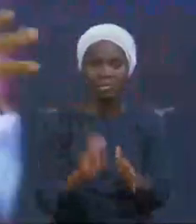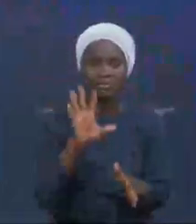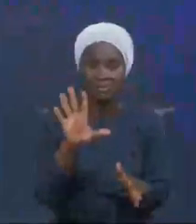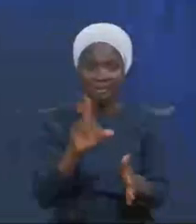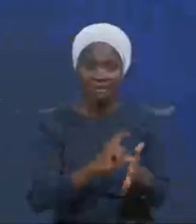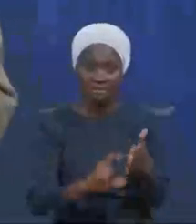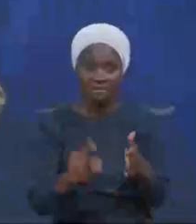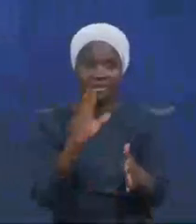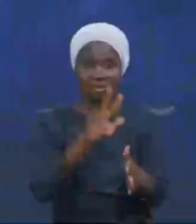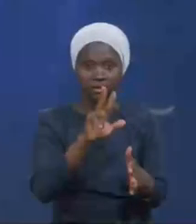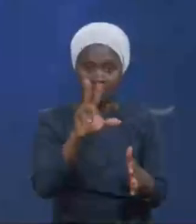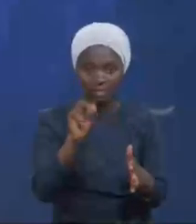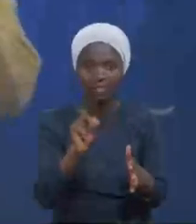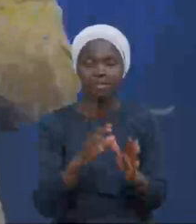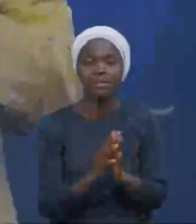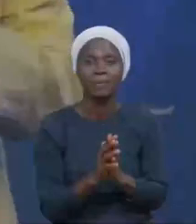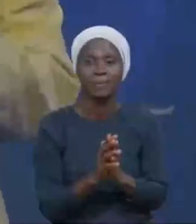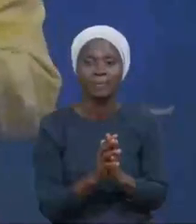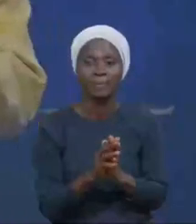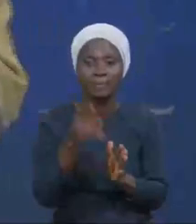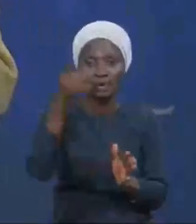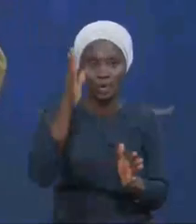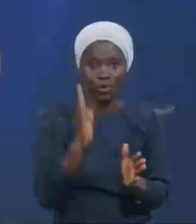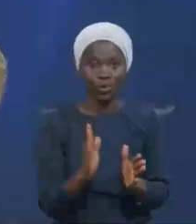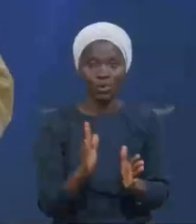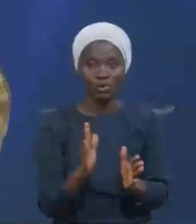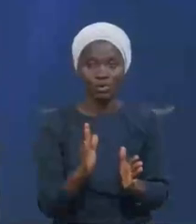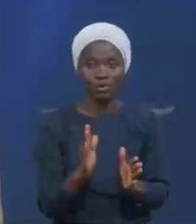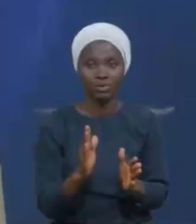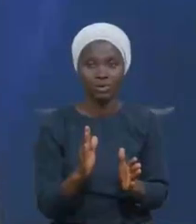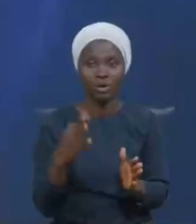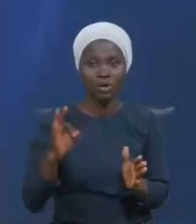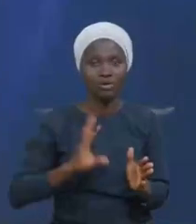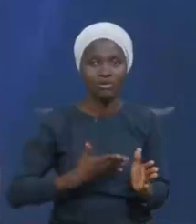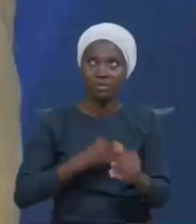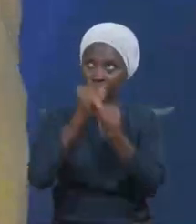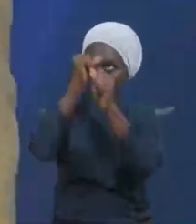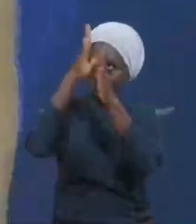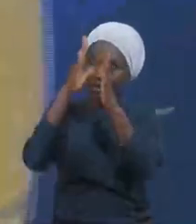Acte 5:30. Dieu. Le Dieu de nos pères